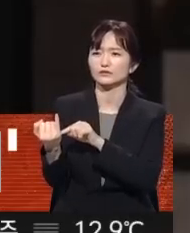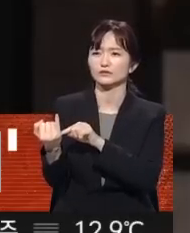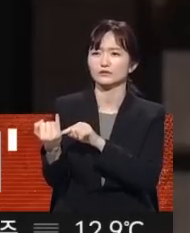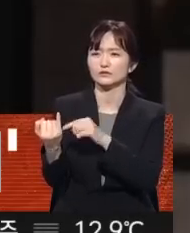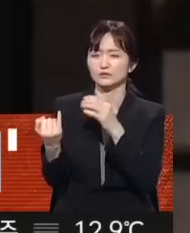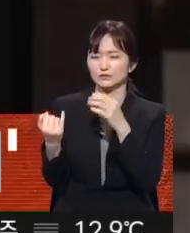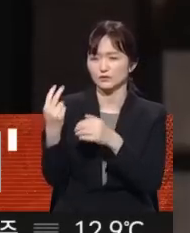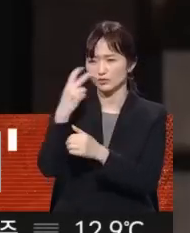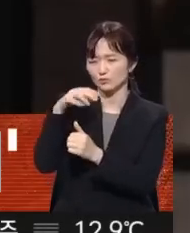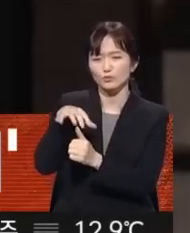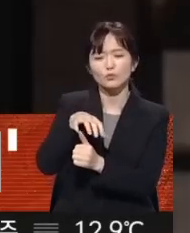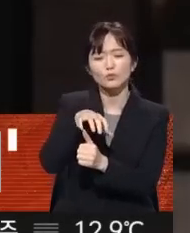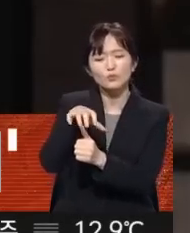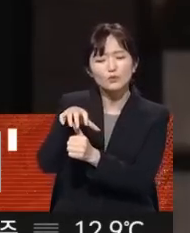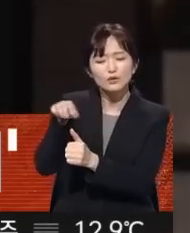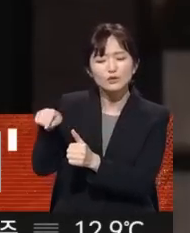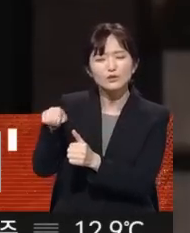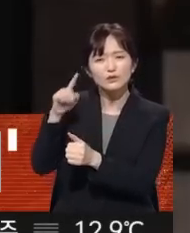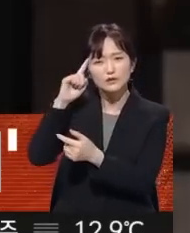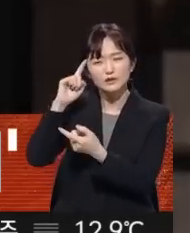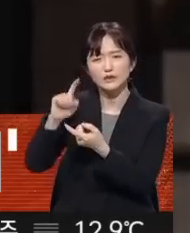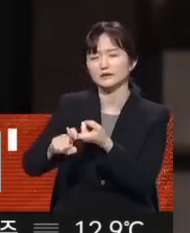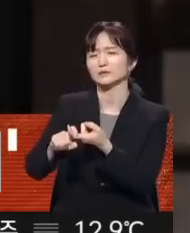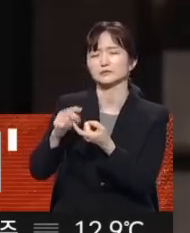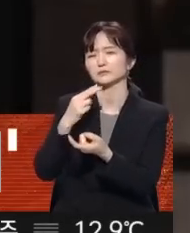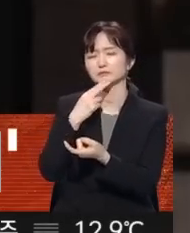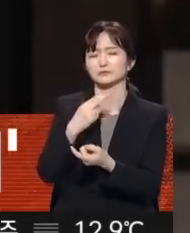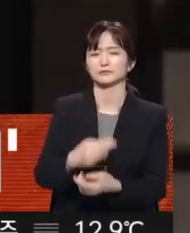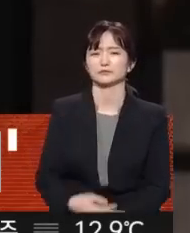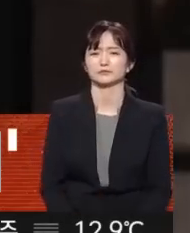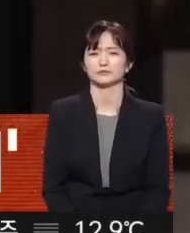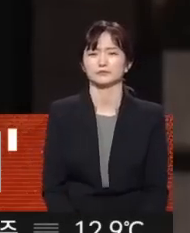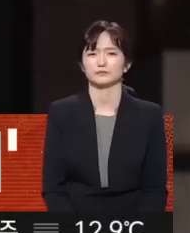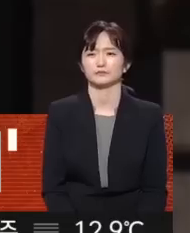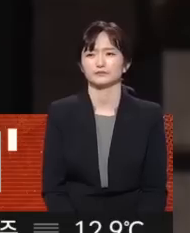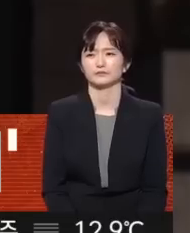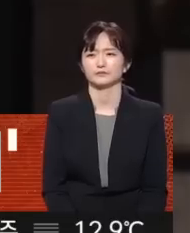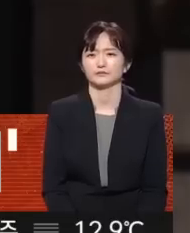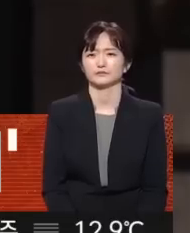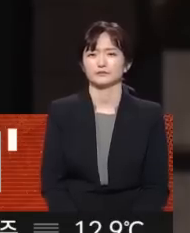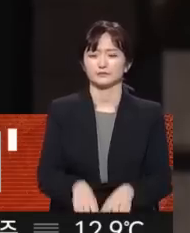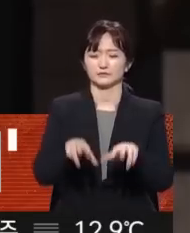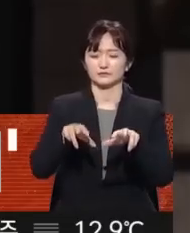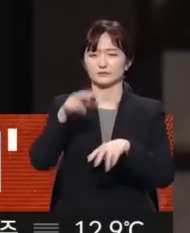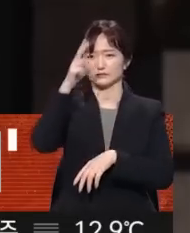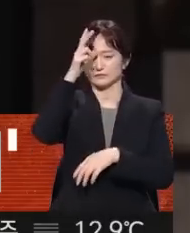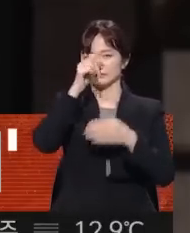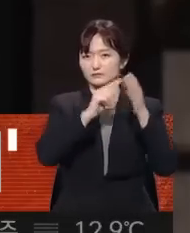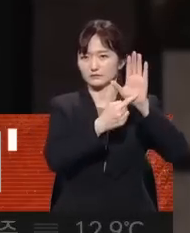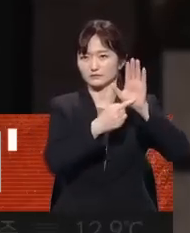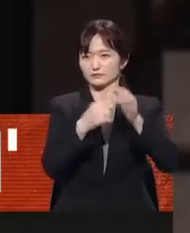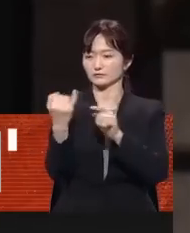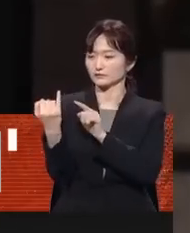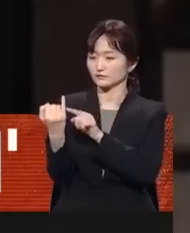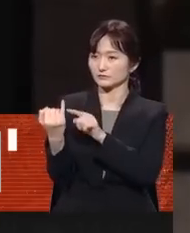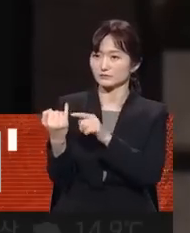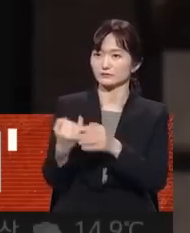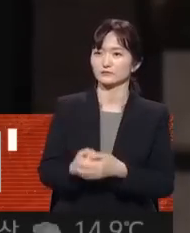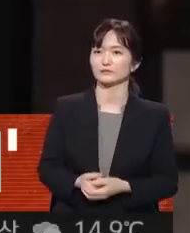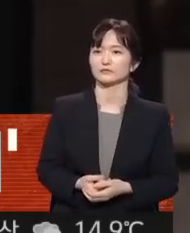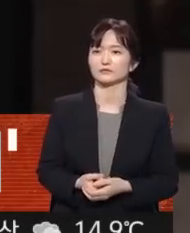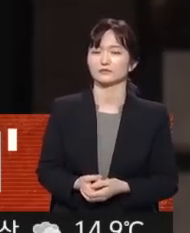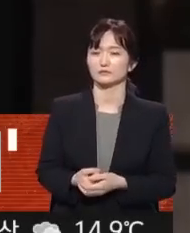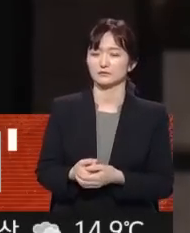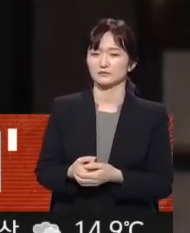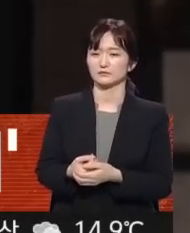보호 조치가 되는가에 대해서는 좀 관심이 덜한 것이 일반적인 경향이거든요 지금 이제 경찰에 의하면이 피해 여성은 쉼터 시설의